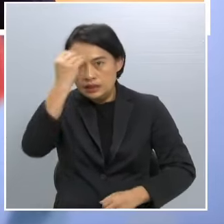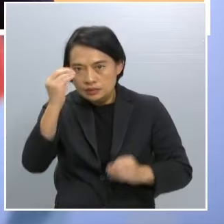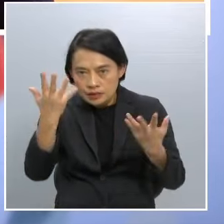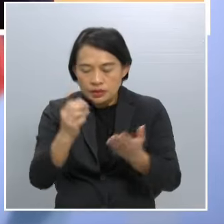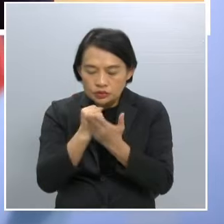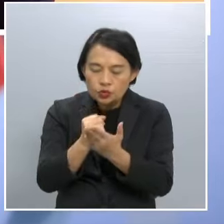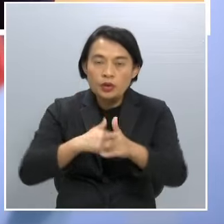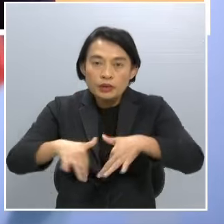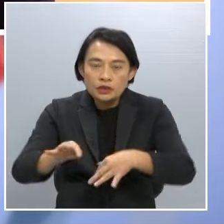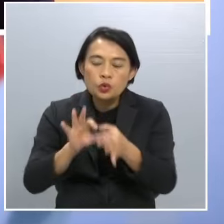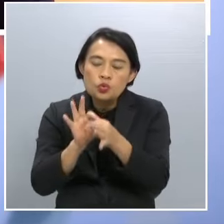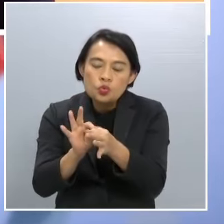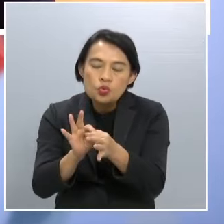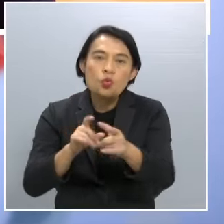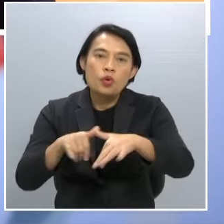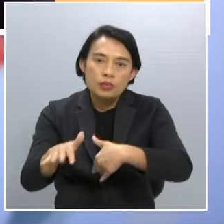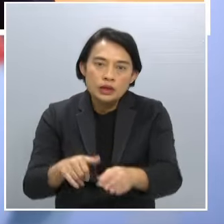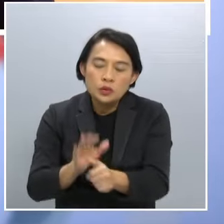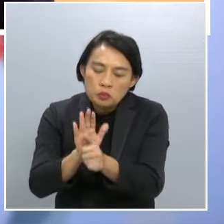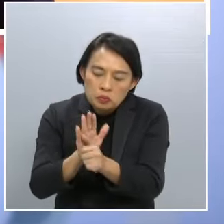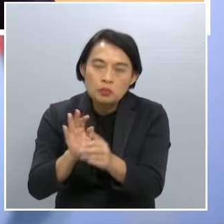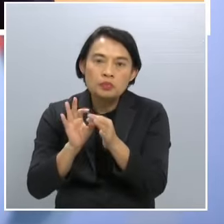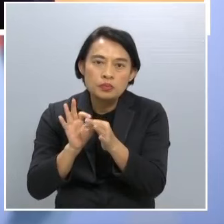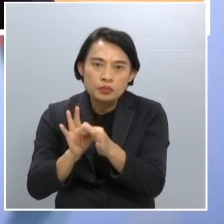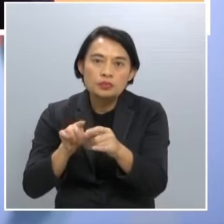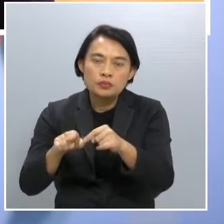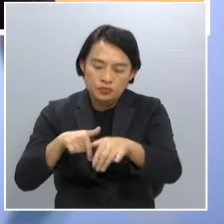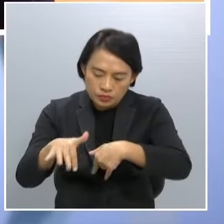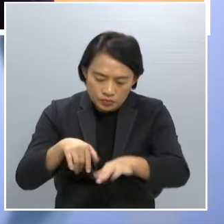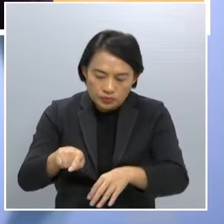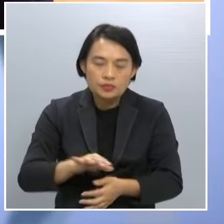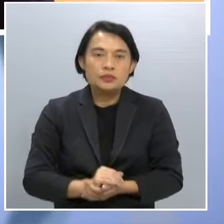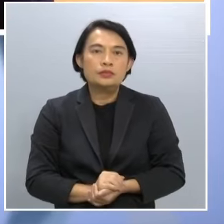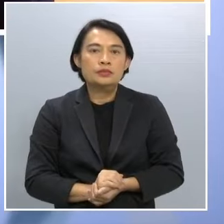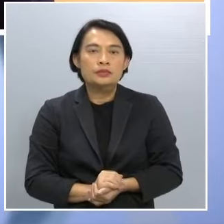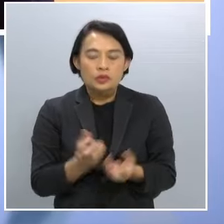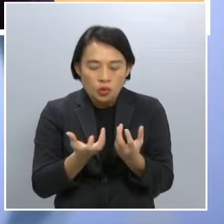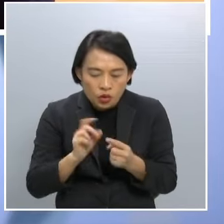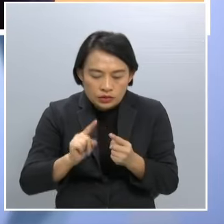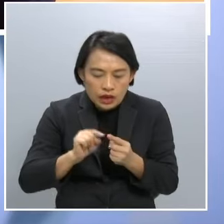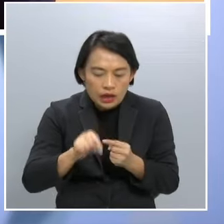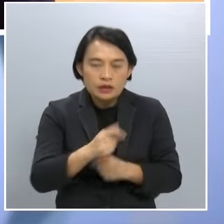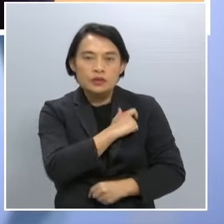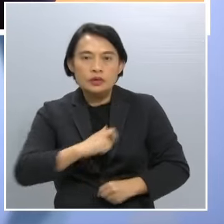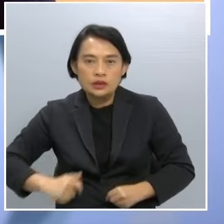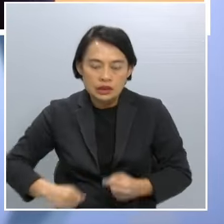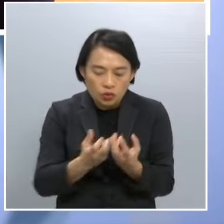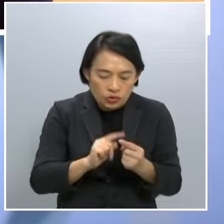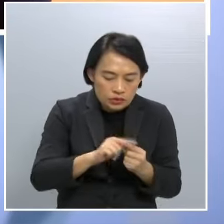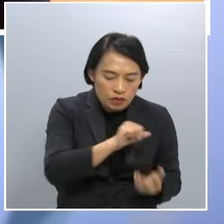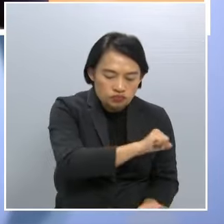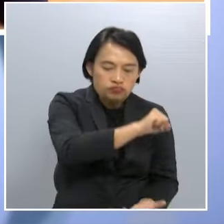ที่จะห่วงใยนะครับแล้วก็ทางอำเภอก็ได้นำของพระราชทานต่างๆนี่มามอบให้ทั้งหมดแล้วครับ